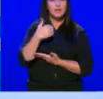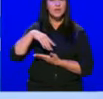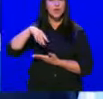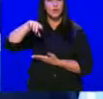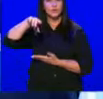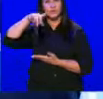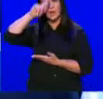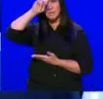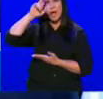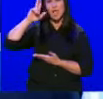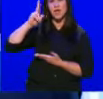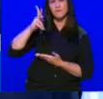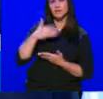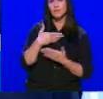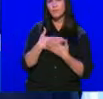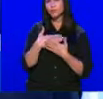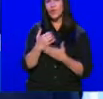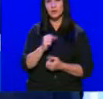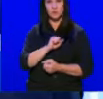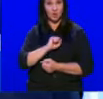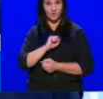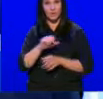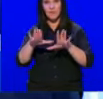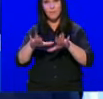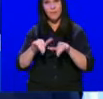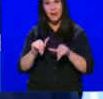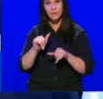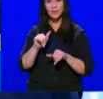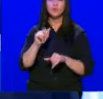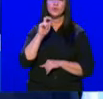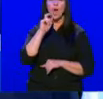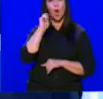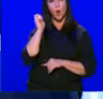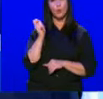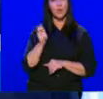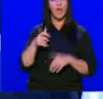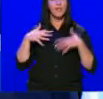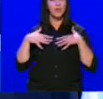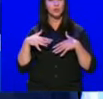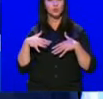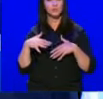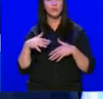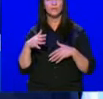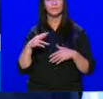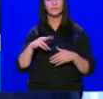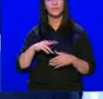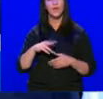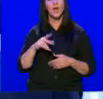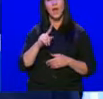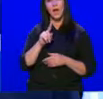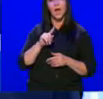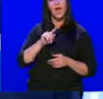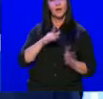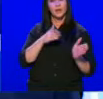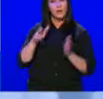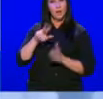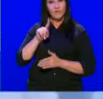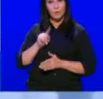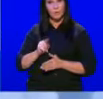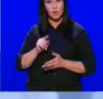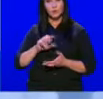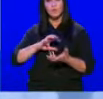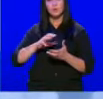Франция по отношение на опасенията за приемането на Украина и на Грузия. Реплика. Бърза. Въпросът е политически.